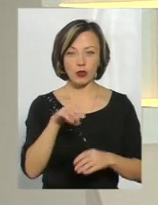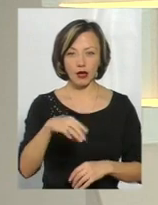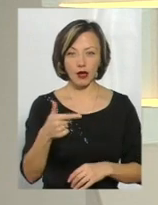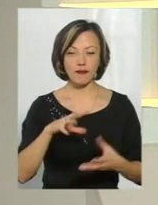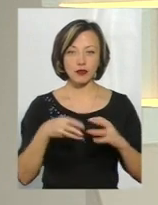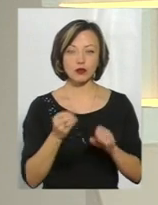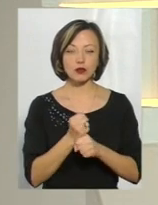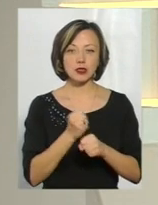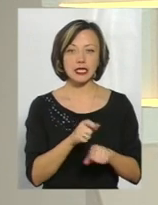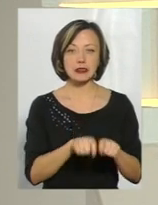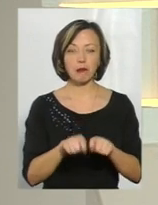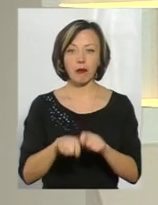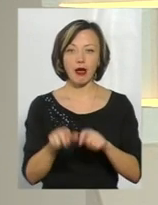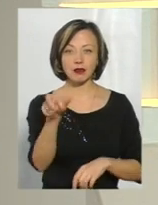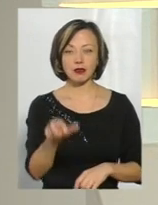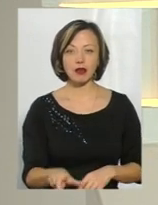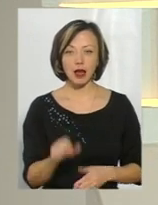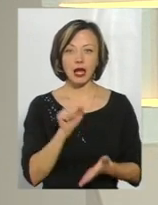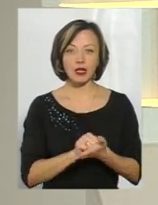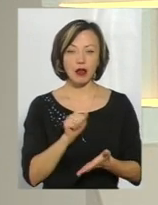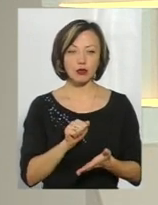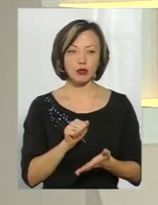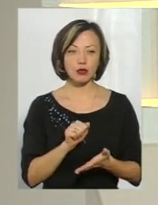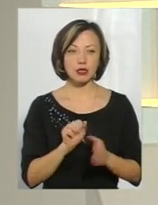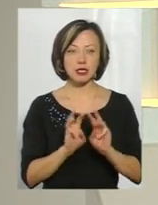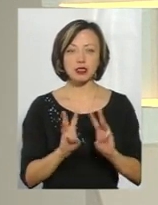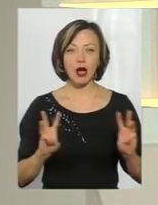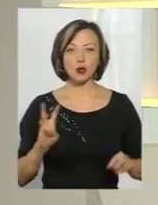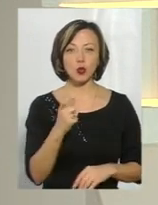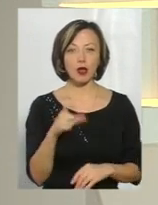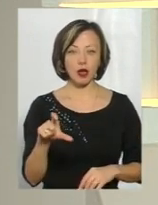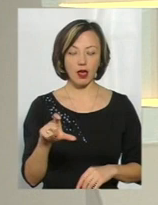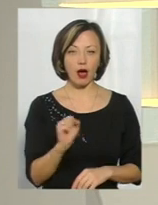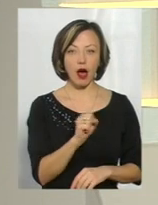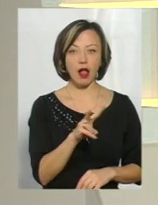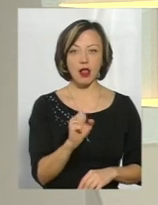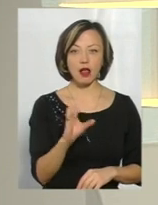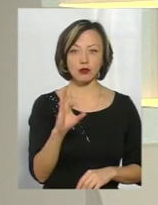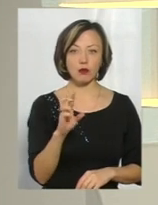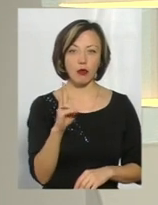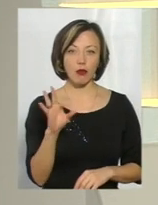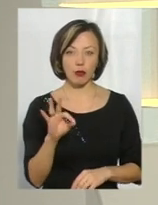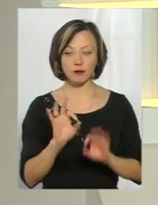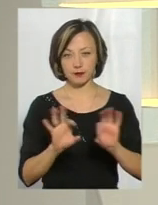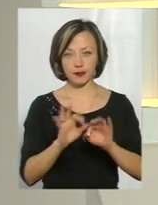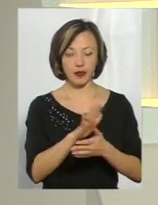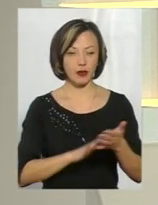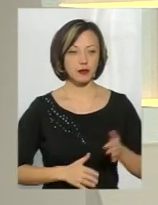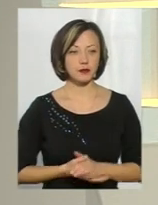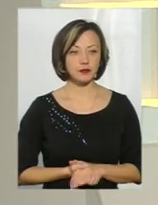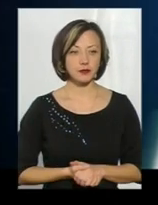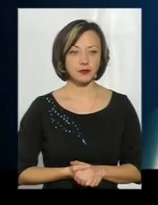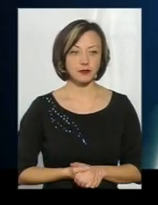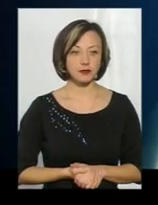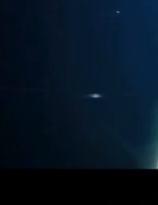висновки зробила експертка, редактор сайту «Є» Алла Собко. Будь ласка, її коментар, далі продовжимо.